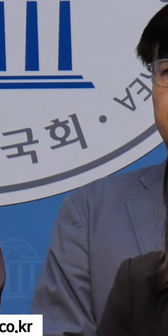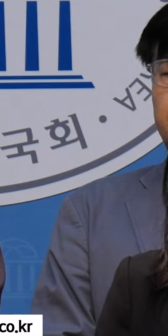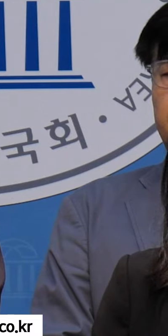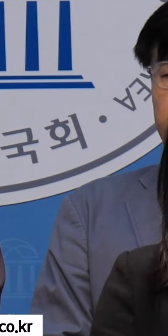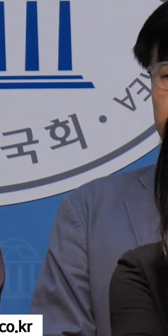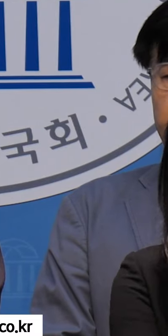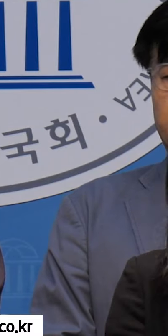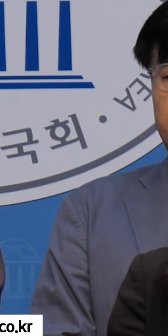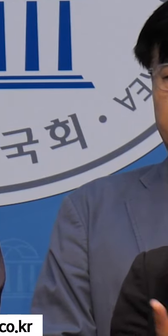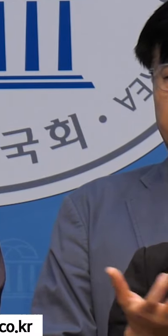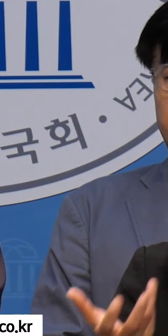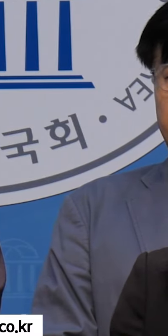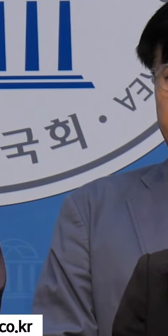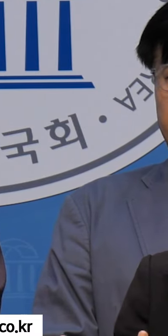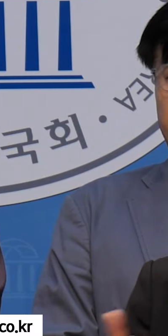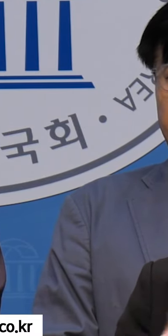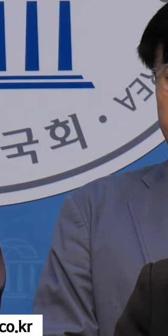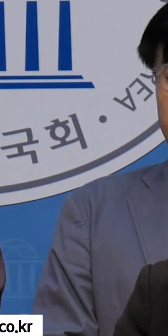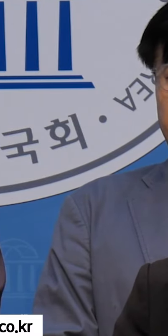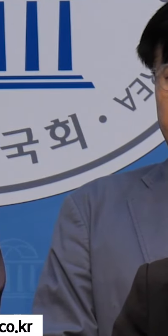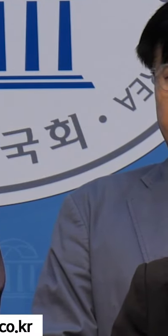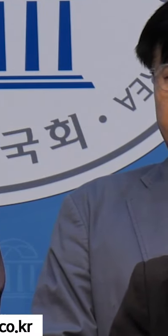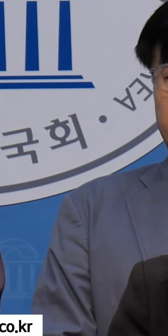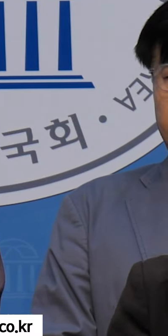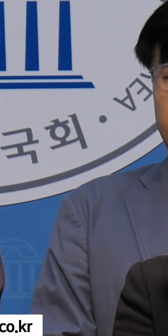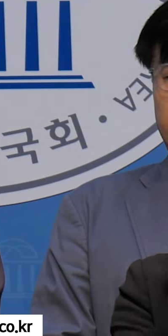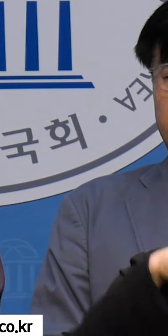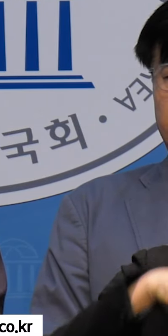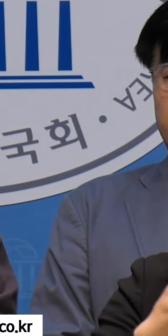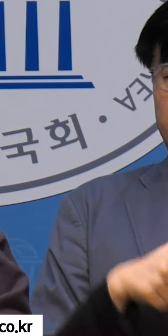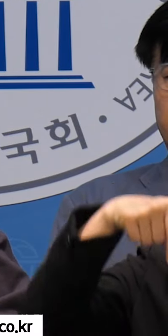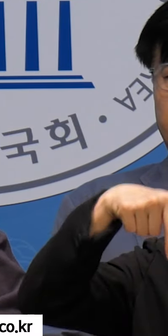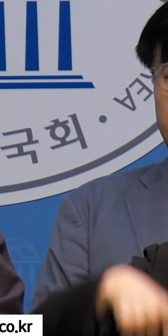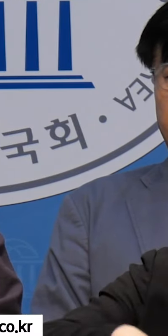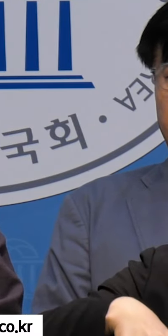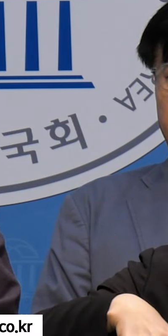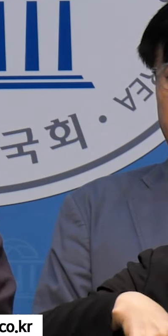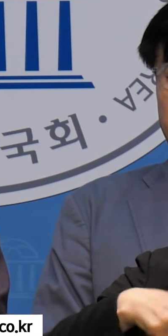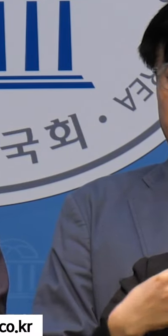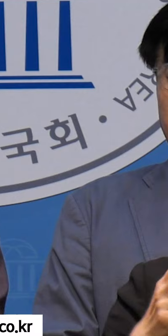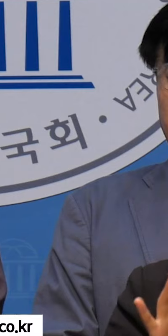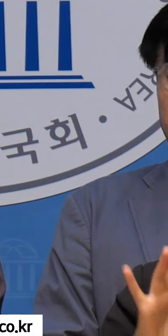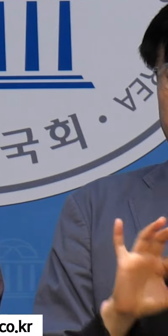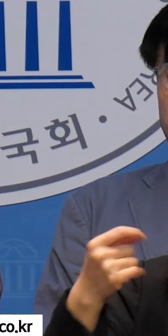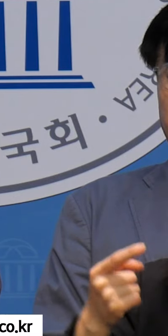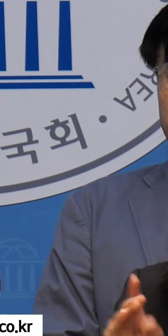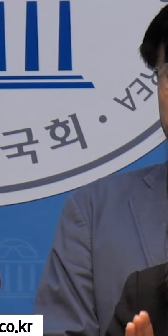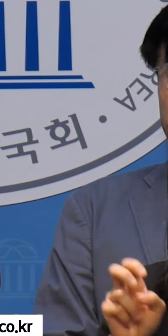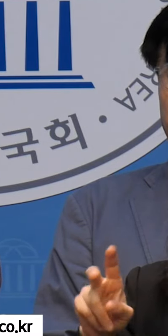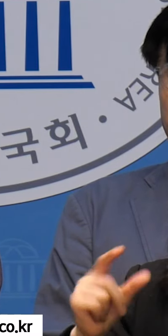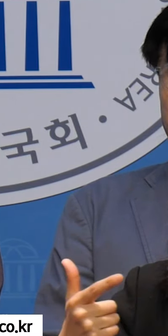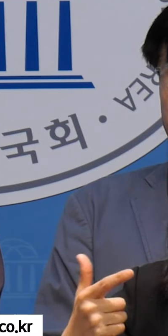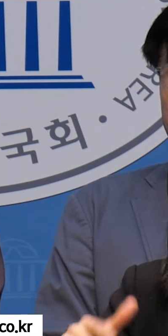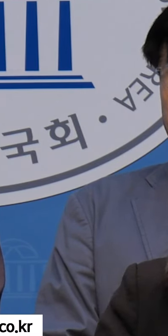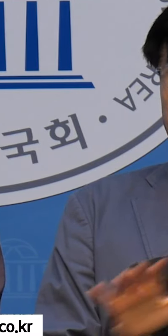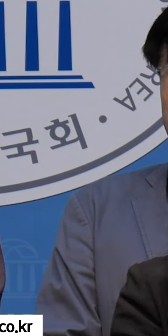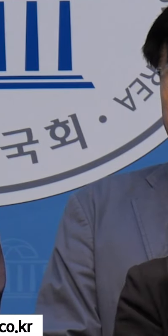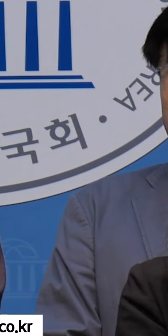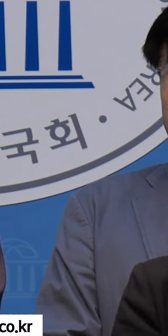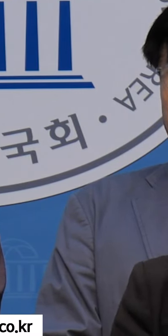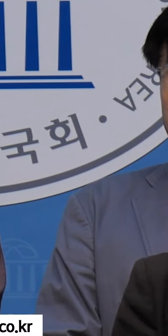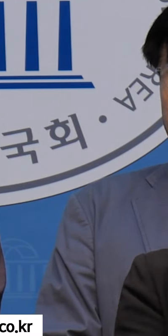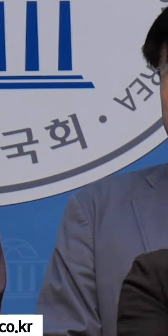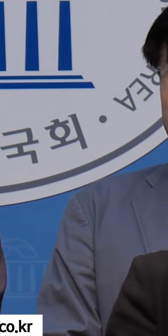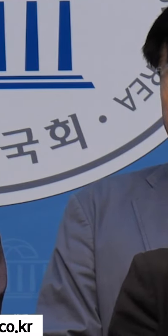분권도 시도, 시군구, 우리가 풀뿌리 영역인 동읍면까지 분권을 해야 되지만